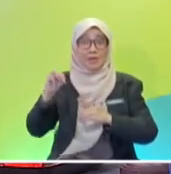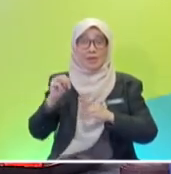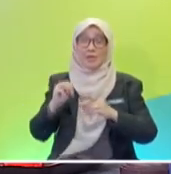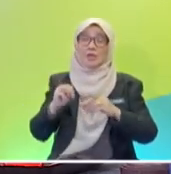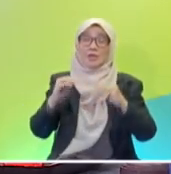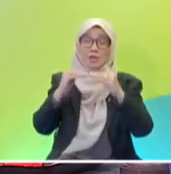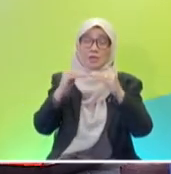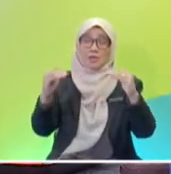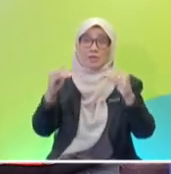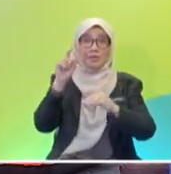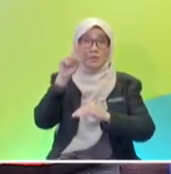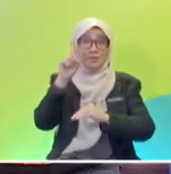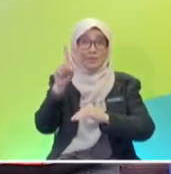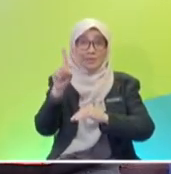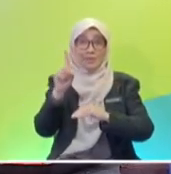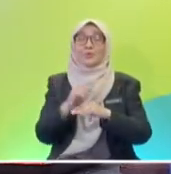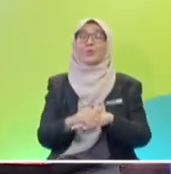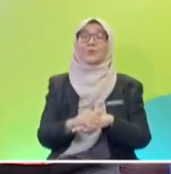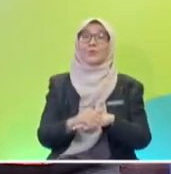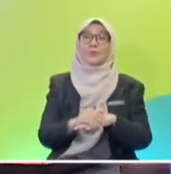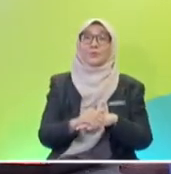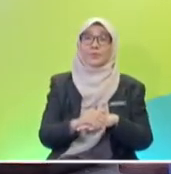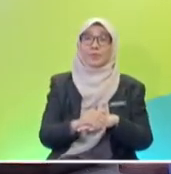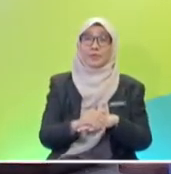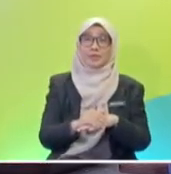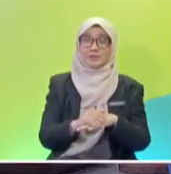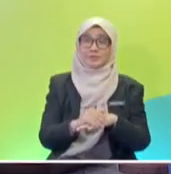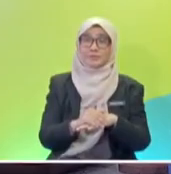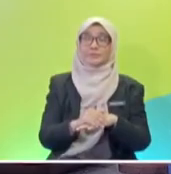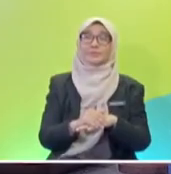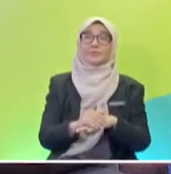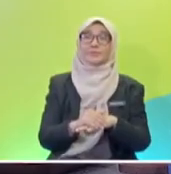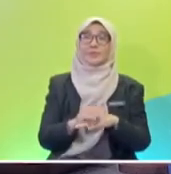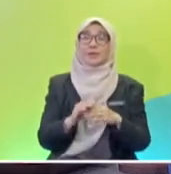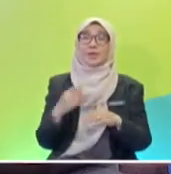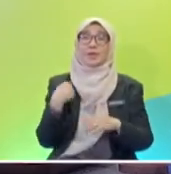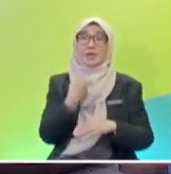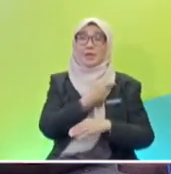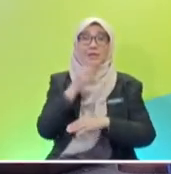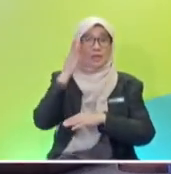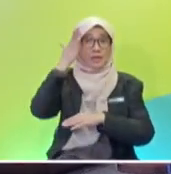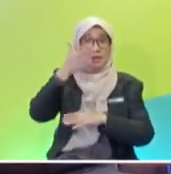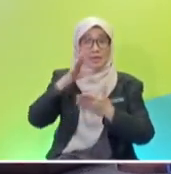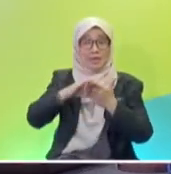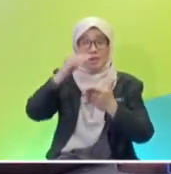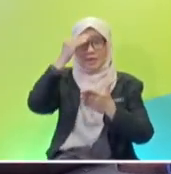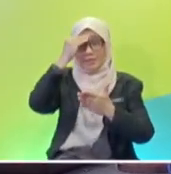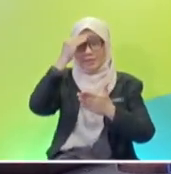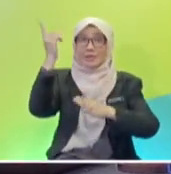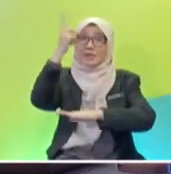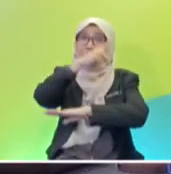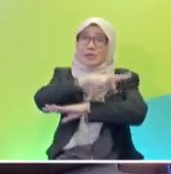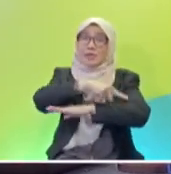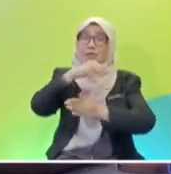mata pelajaran yang kita nak belajar ini begitu menarik. Aplikasi dalam kehidupan seharian kita, dalam semua bidang dalam seharian kita